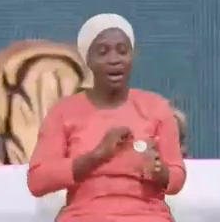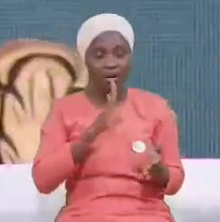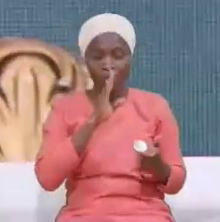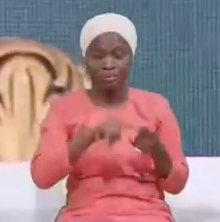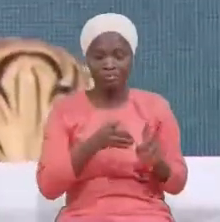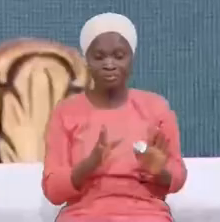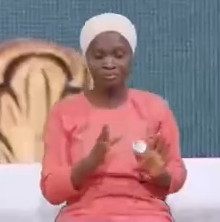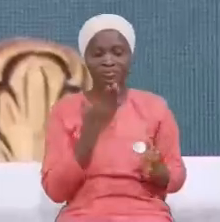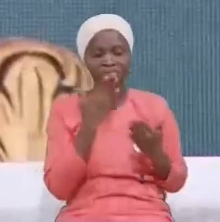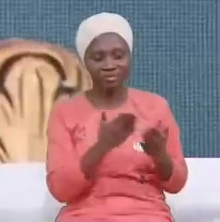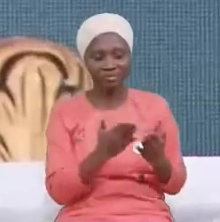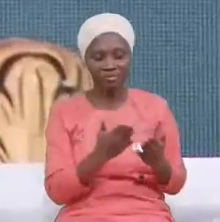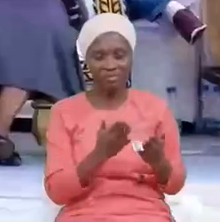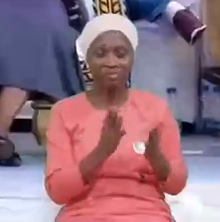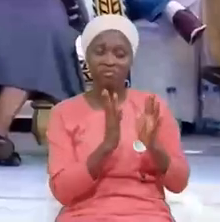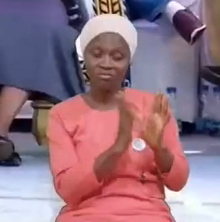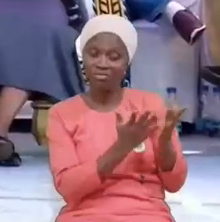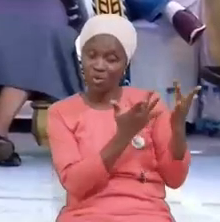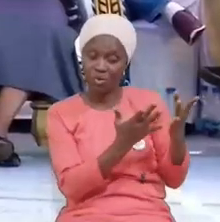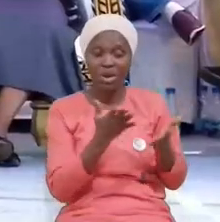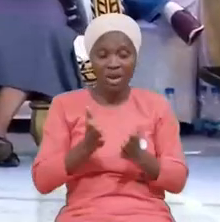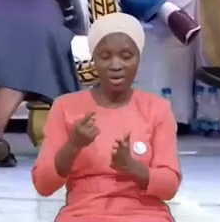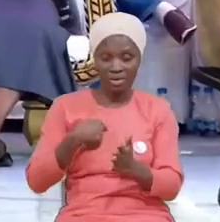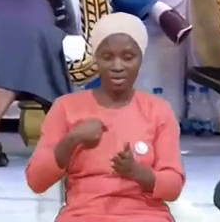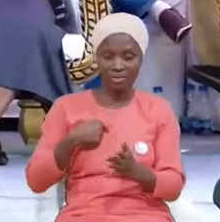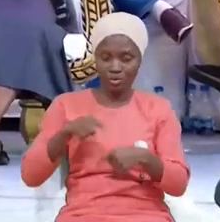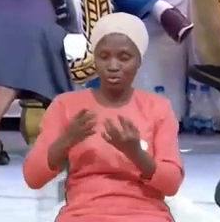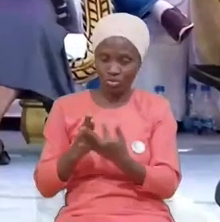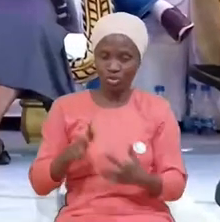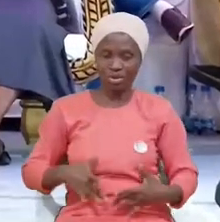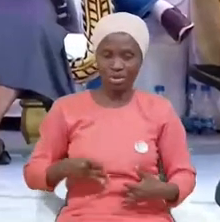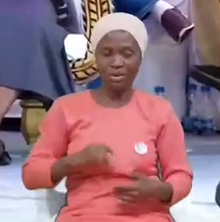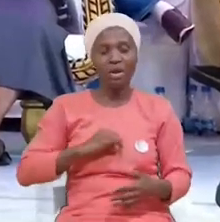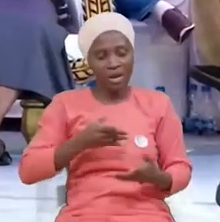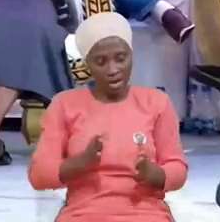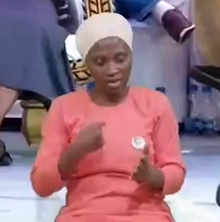Ah, laisse-moi m'établir dans la vie, alors je saurai dans quelle direction aller.